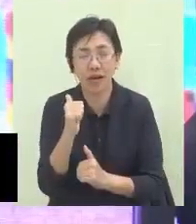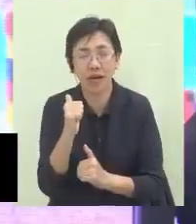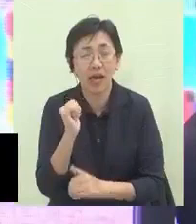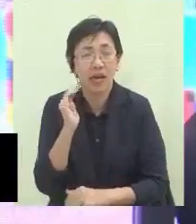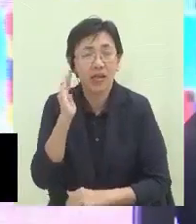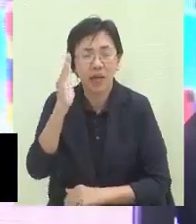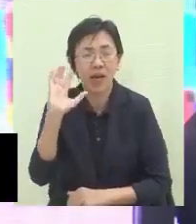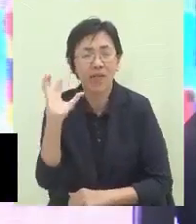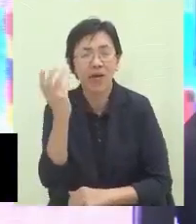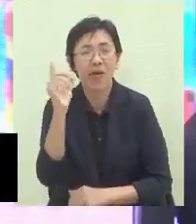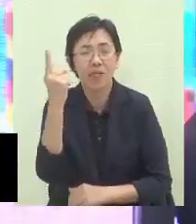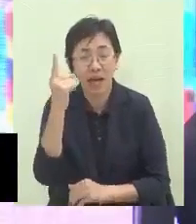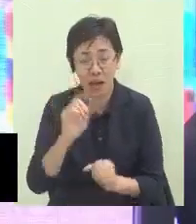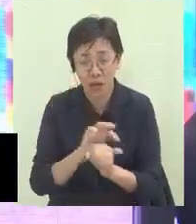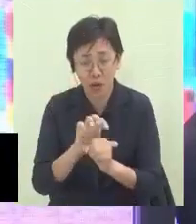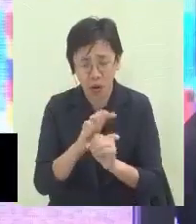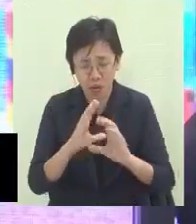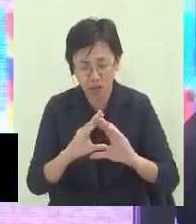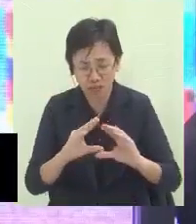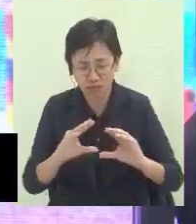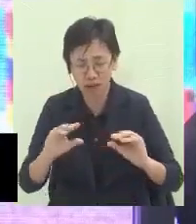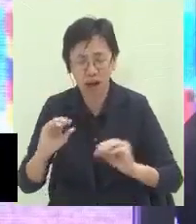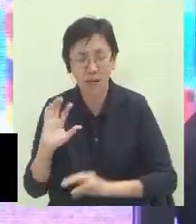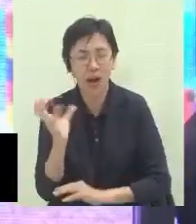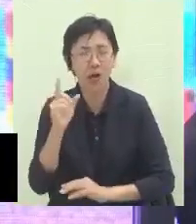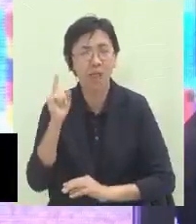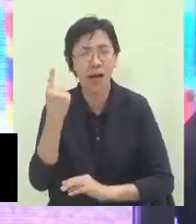สู่โลกใหม่หลังโควิด-19 อย่างยั่งยืน